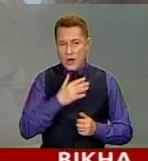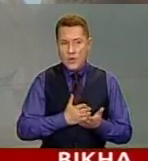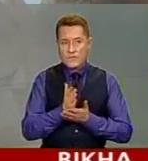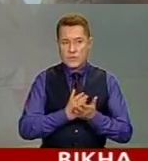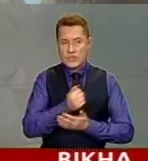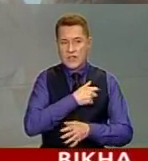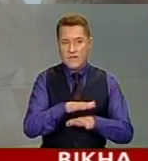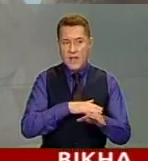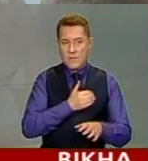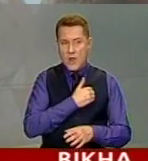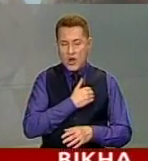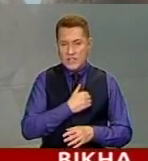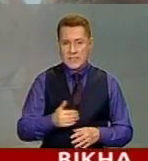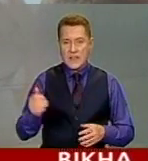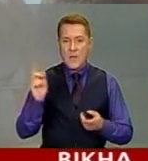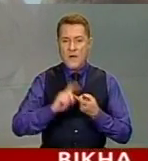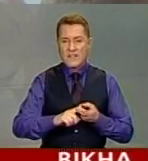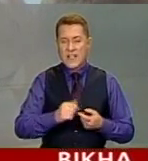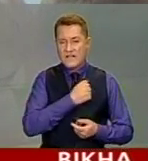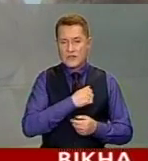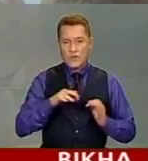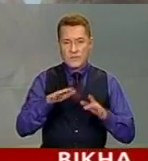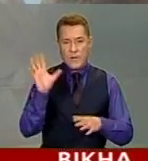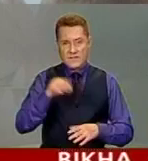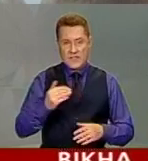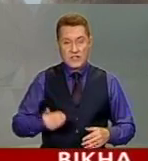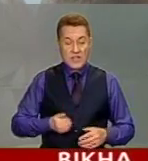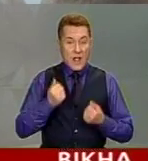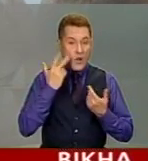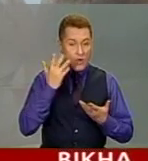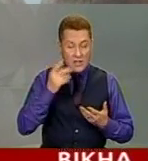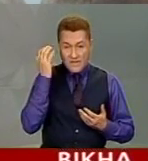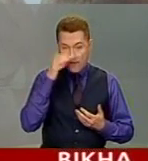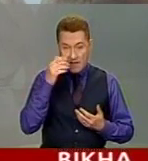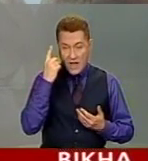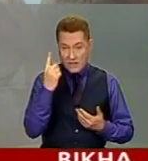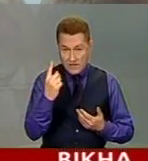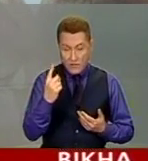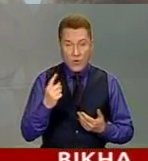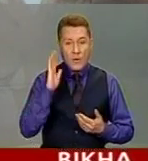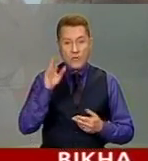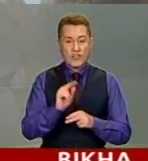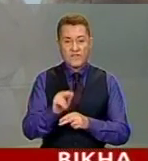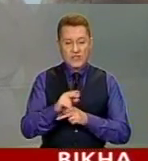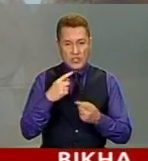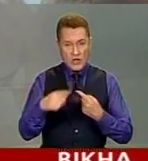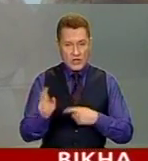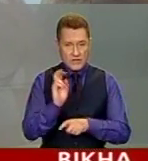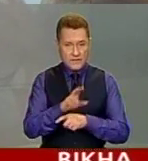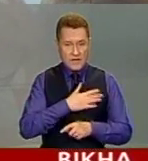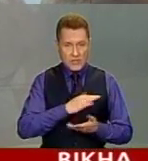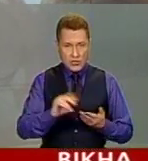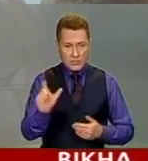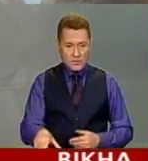армії, хотів пов'язати з військовою справою все життя. Але тепер, коли втратив око, хіба зможе вчити інших? Бійця навідала Євгенія